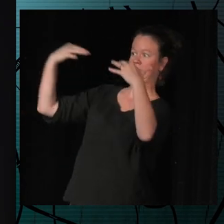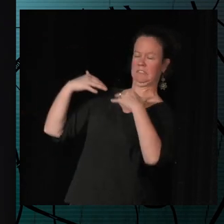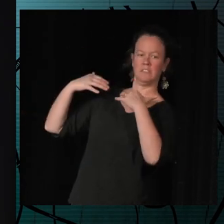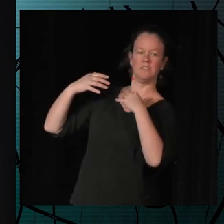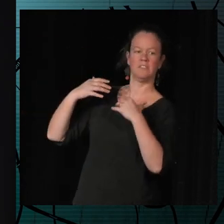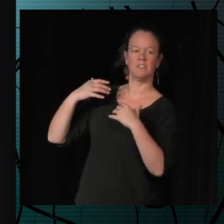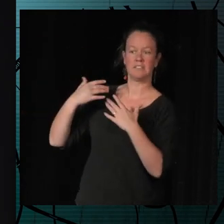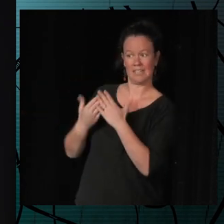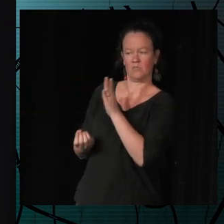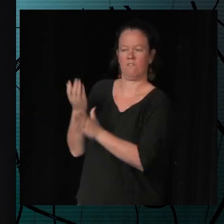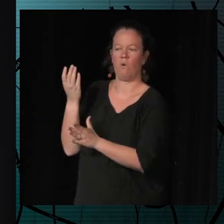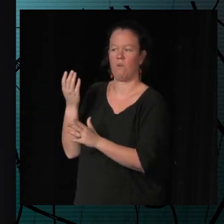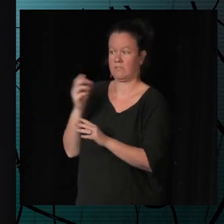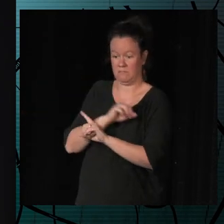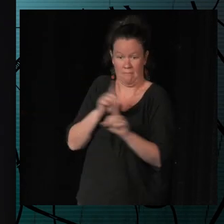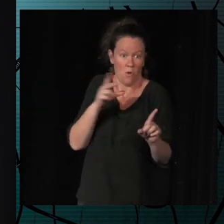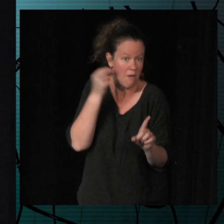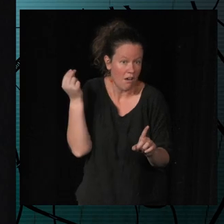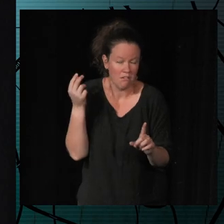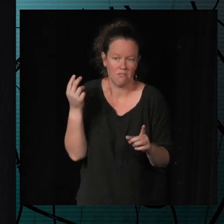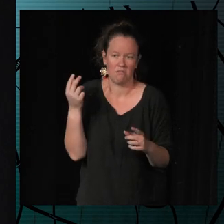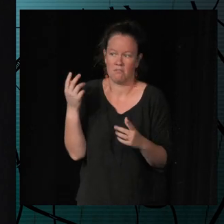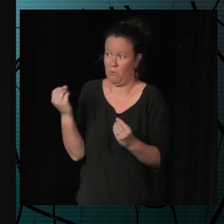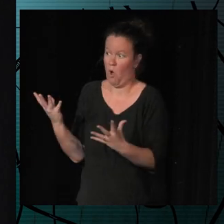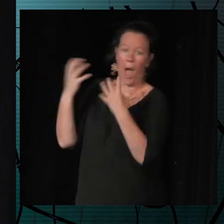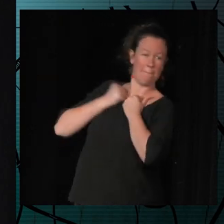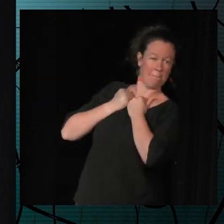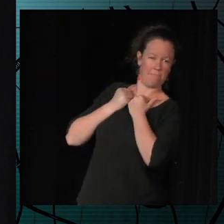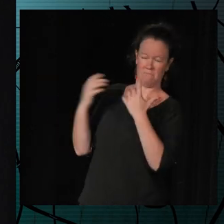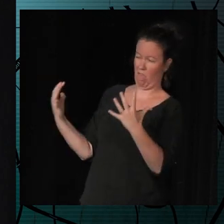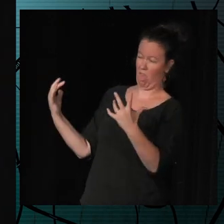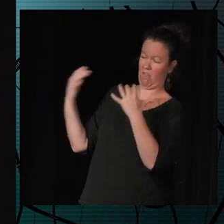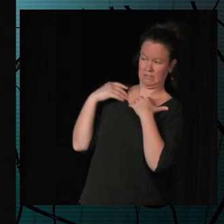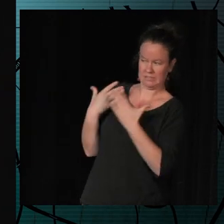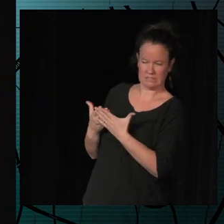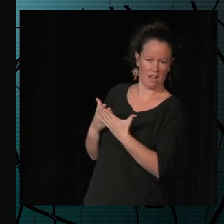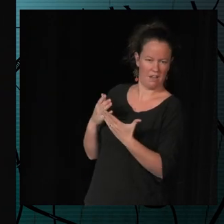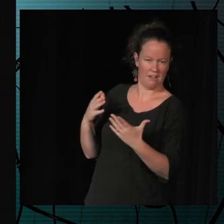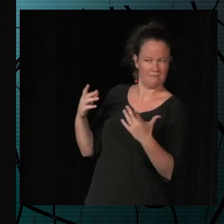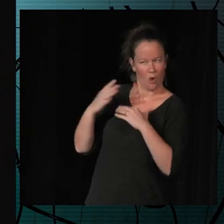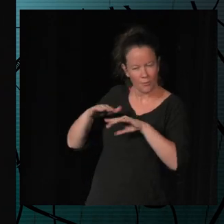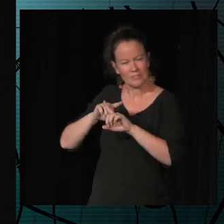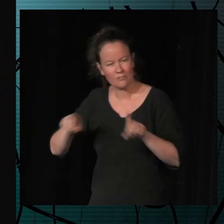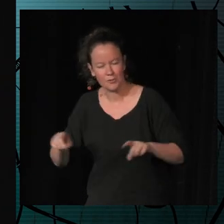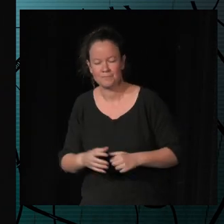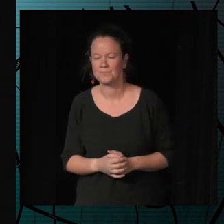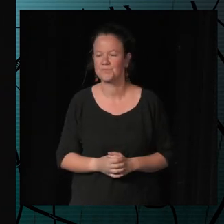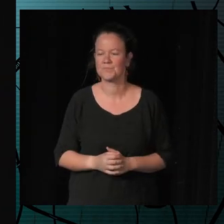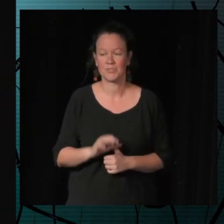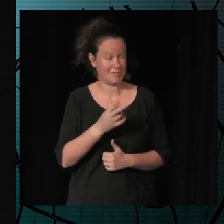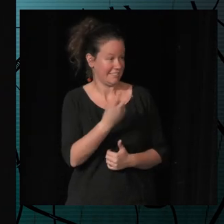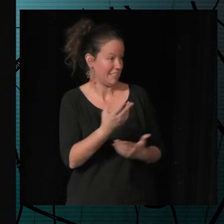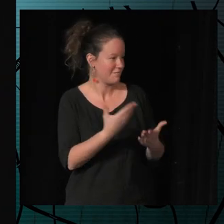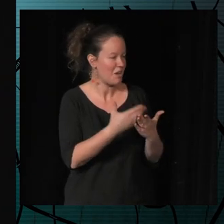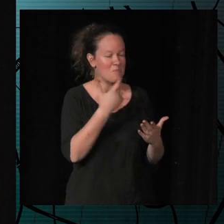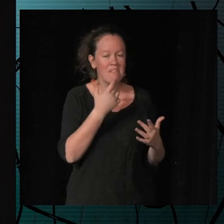flots de de de non humains qui peuvent qui peuvent nous nous terrasser mais c'est là où il est intéressant parce qu'on passe effectivement de la figure de de cible F for que je disais tout à